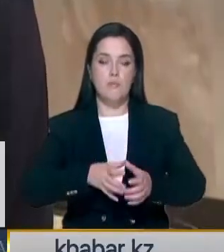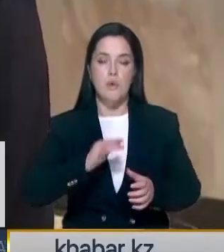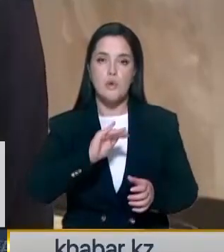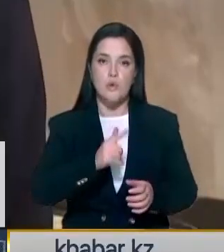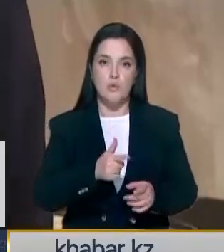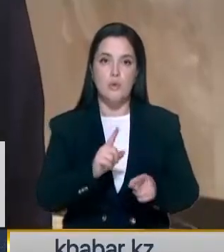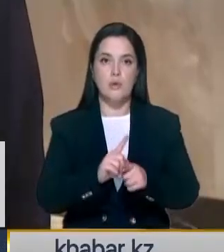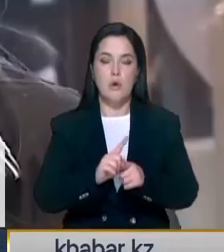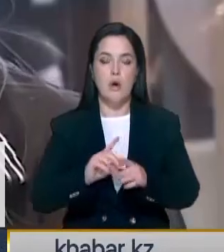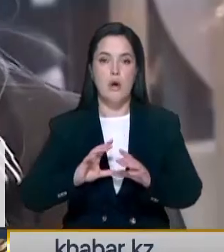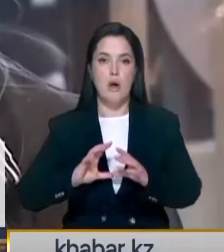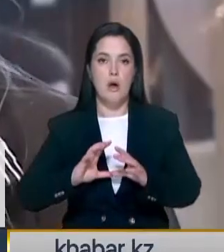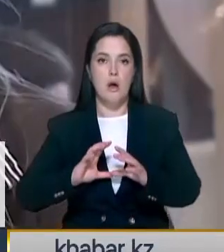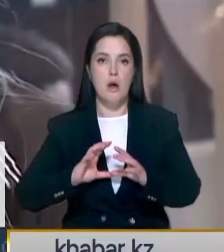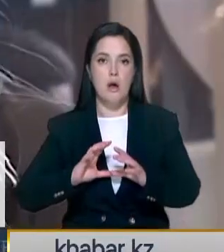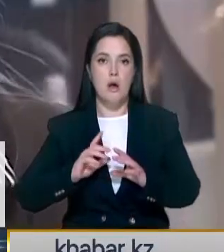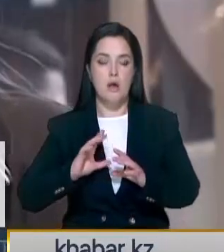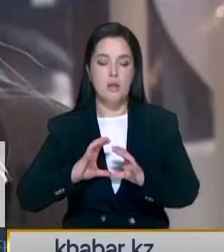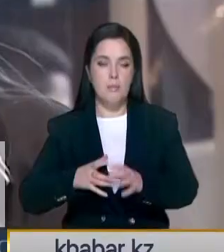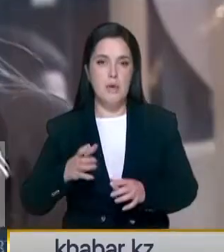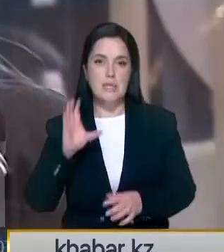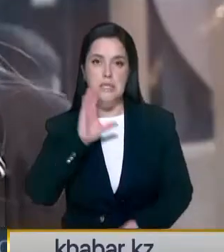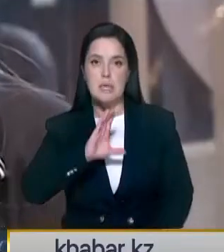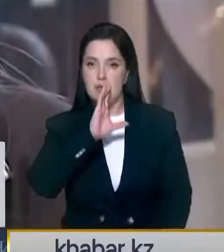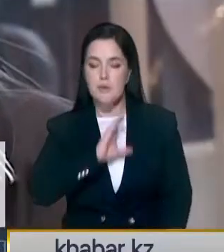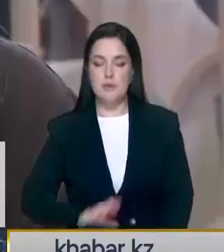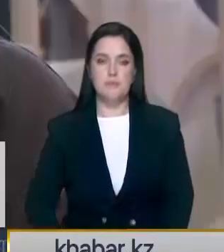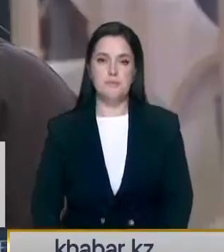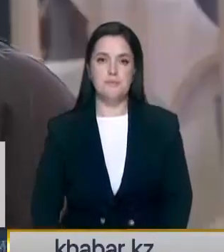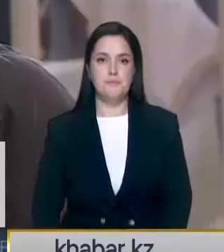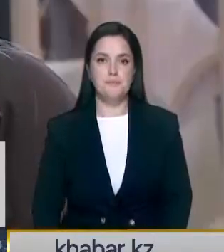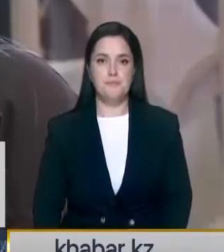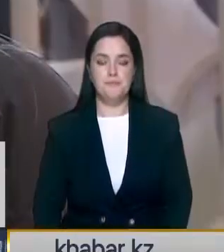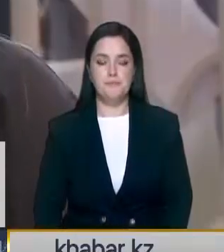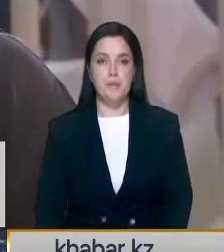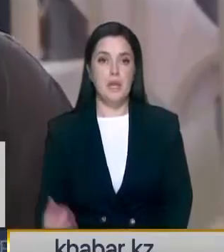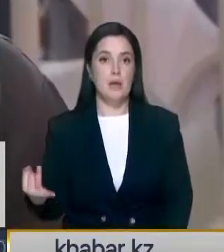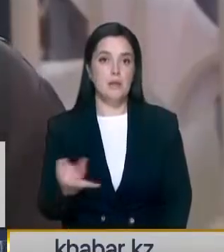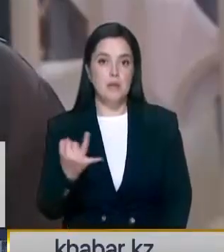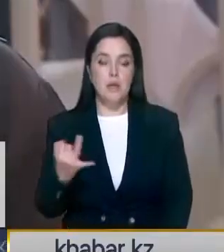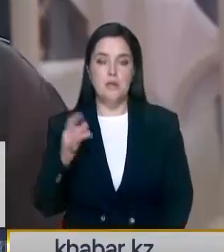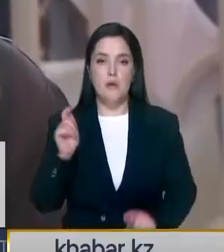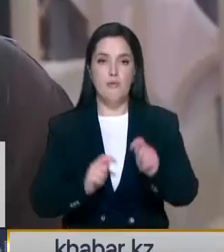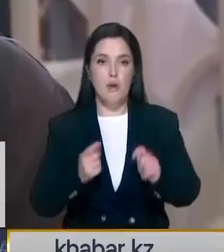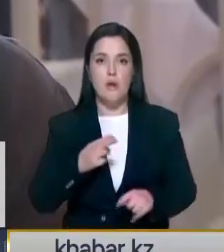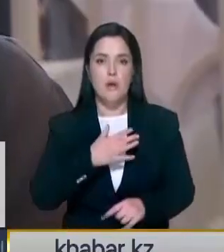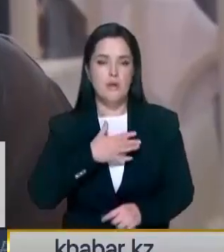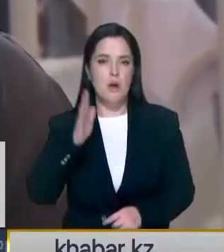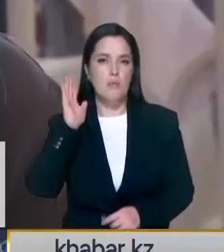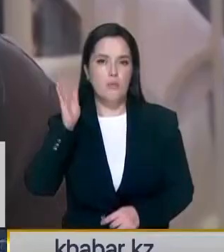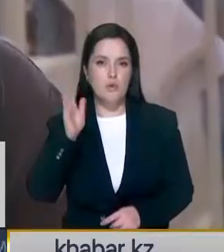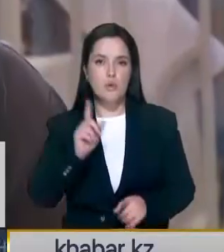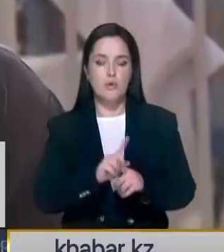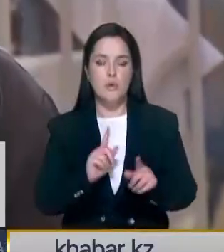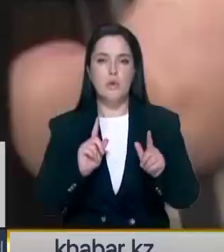и глобального севера. Это очень интересный форум. Для нас на будущее соглашение и